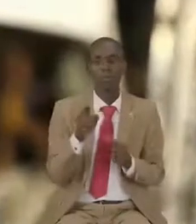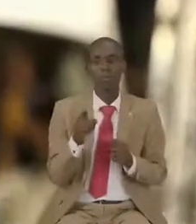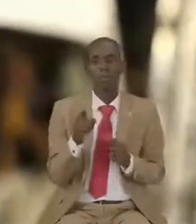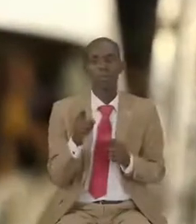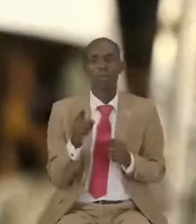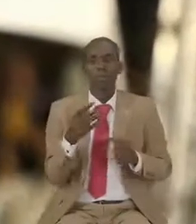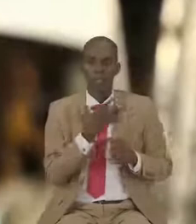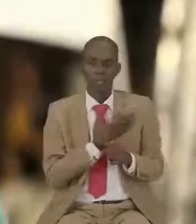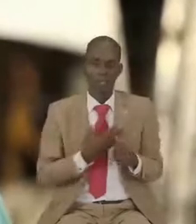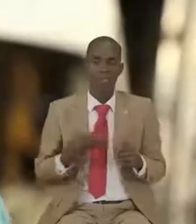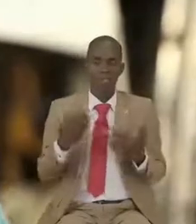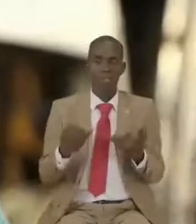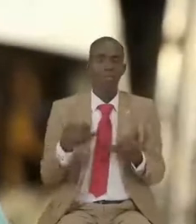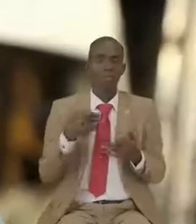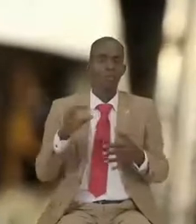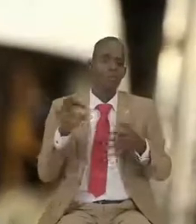Nous avons ce numéro plus